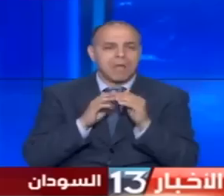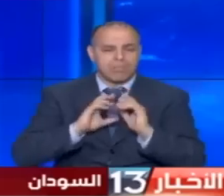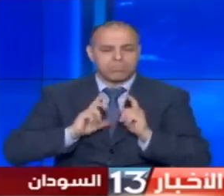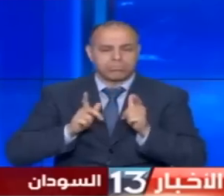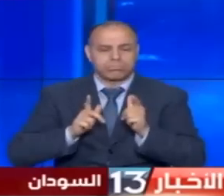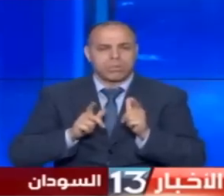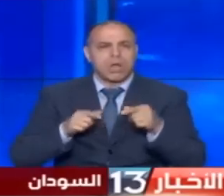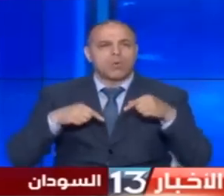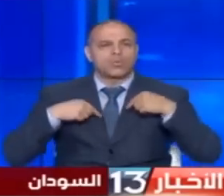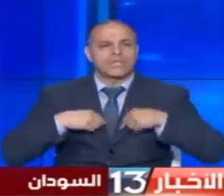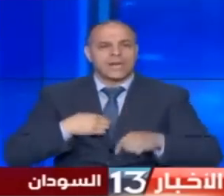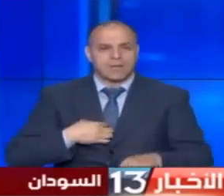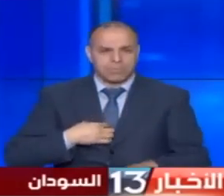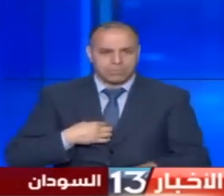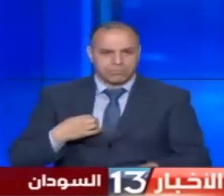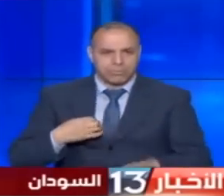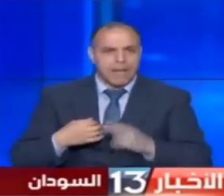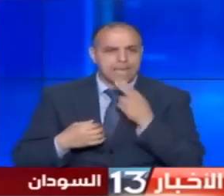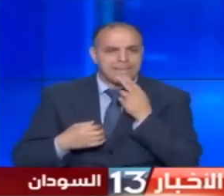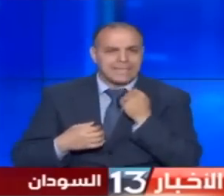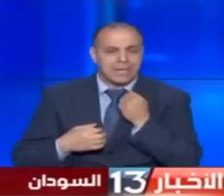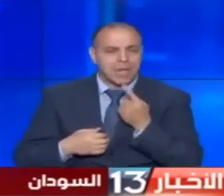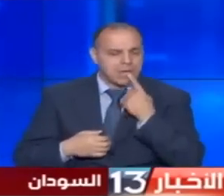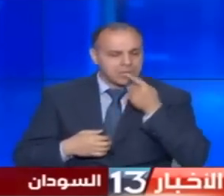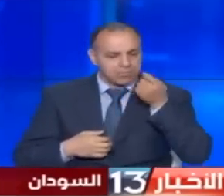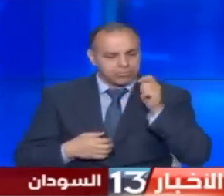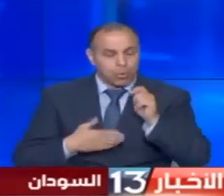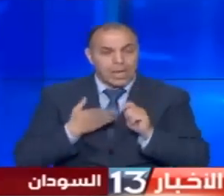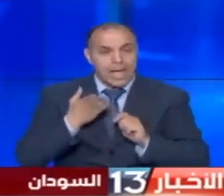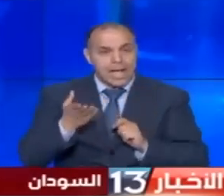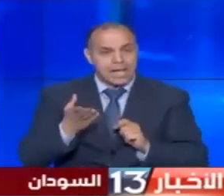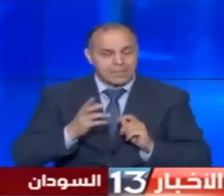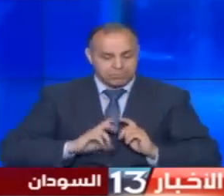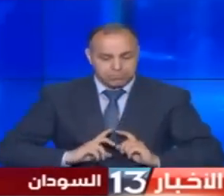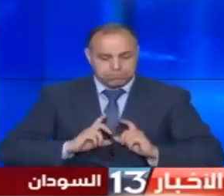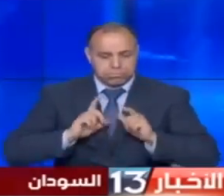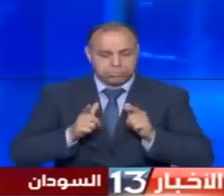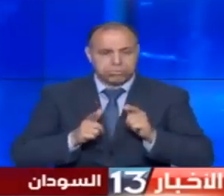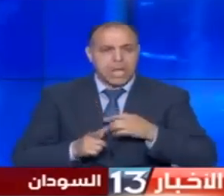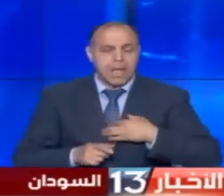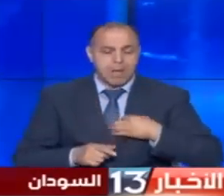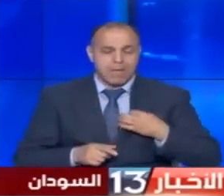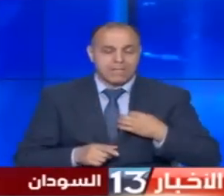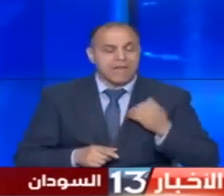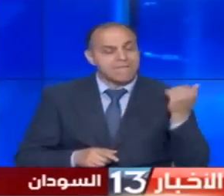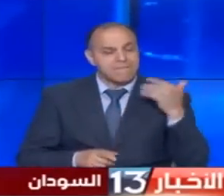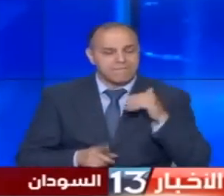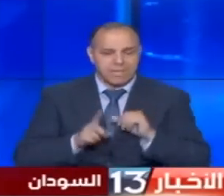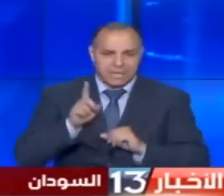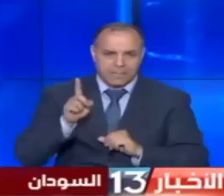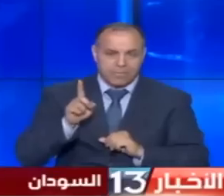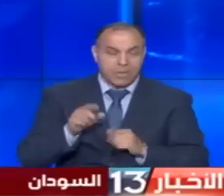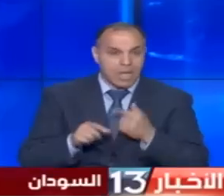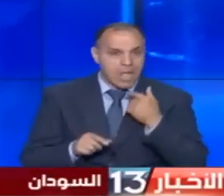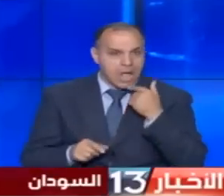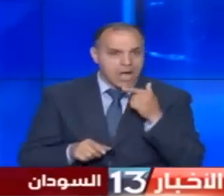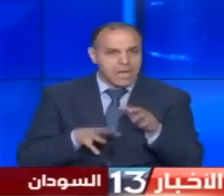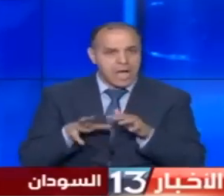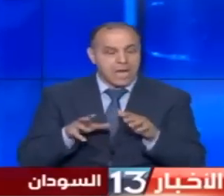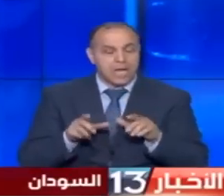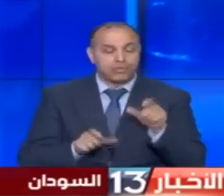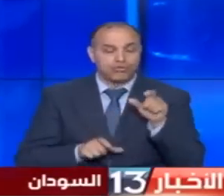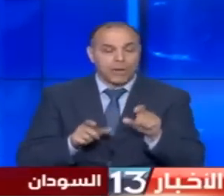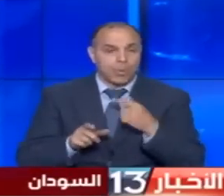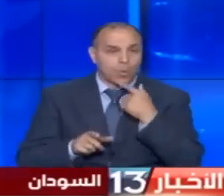الى حكومه مدنيه وتصل قوى التغيير على تسليم السلطه للمدنيين سريعا معلنه ا نحركها الشعبي